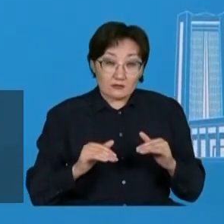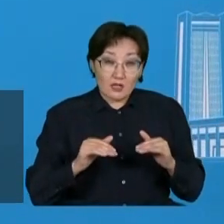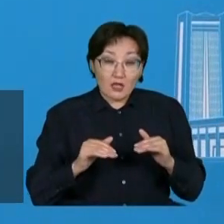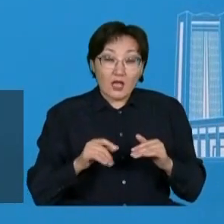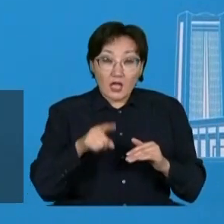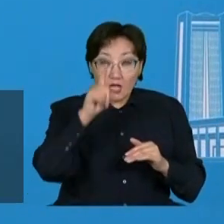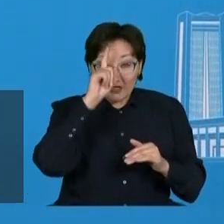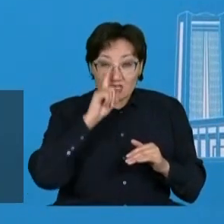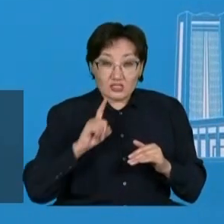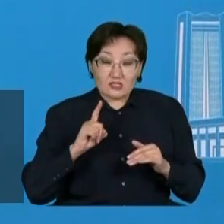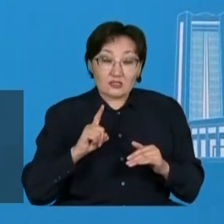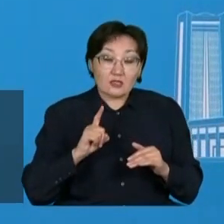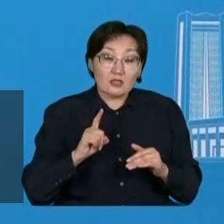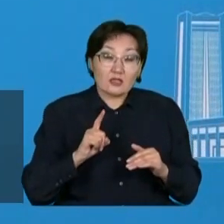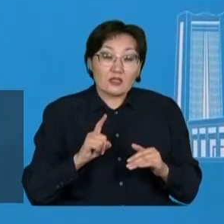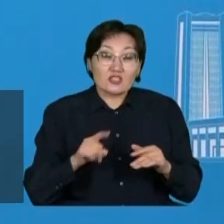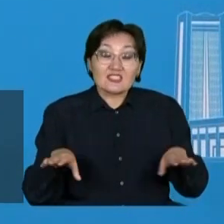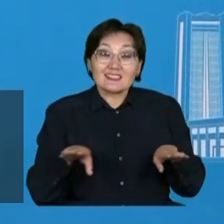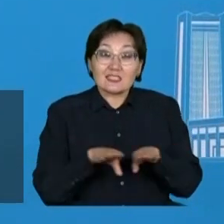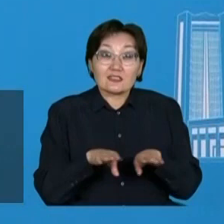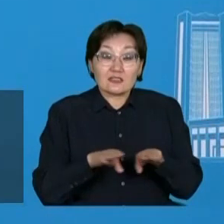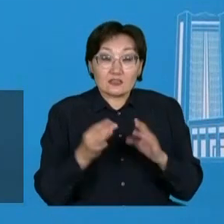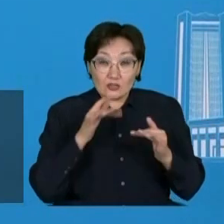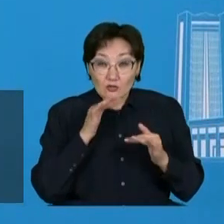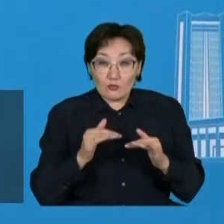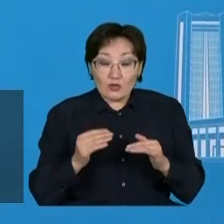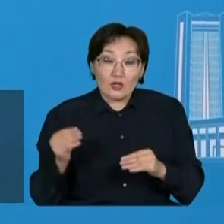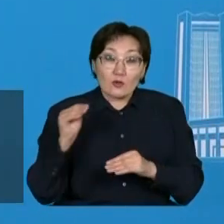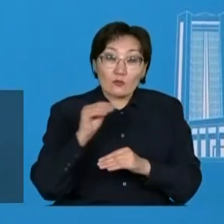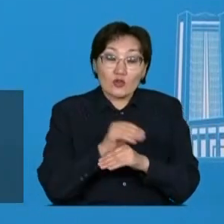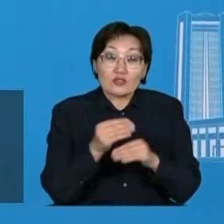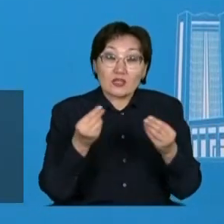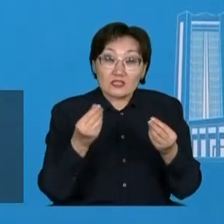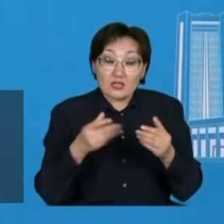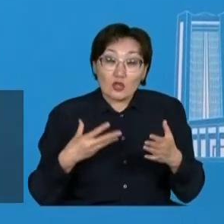айлыққа тең қазіргі уақытта көтерме ақыны беріп отырмыз.